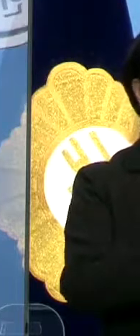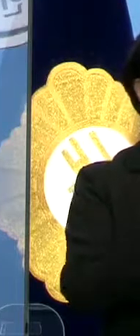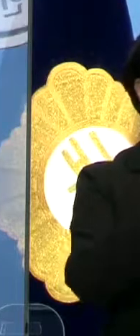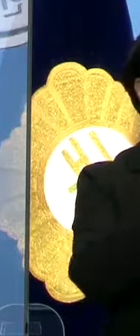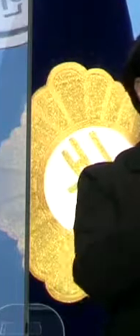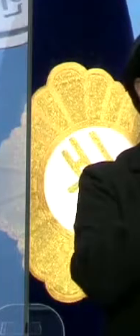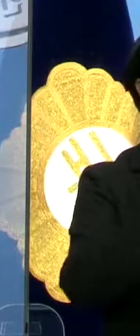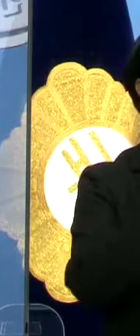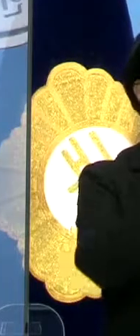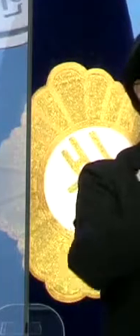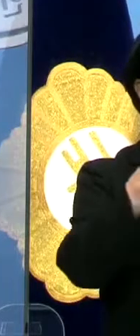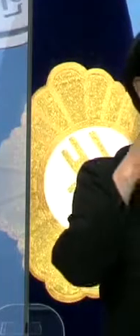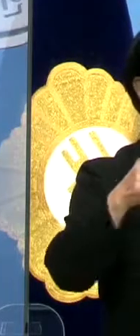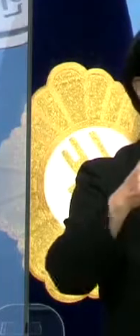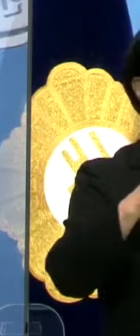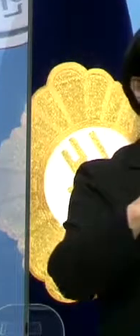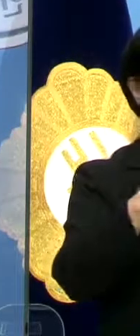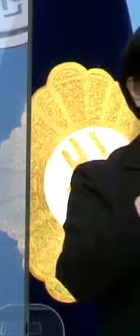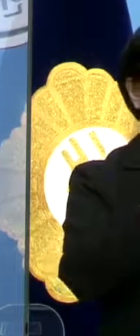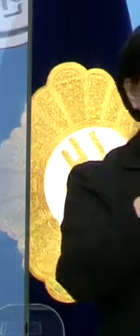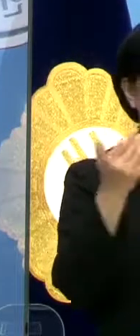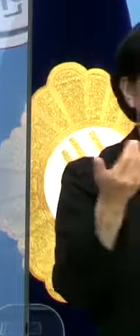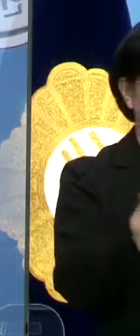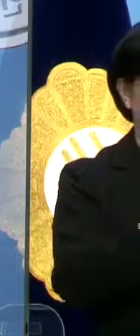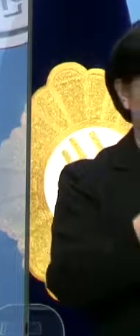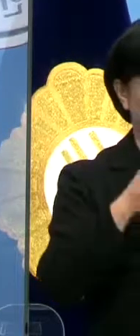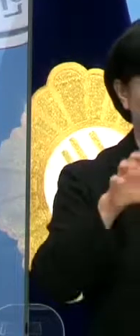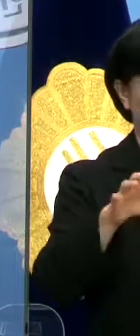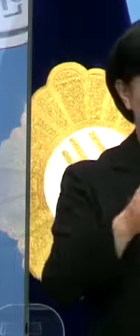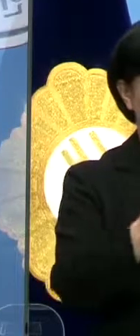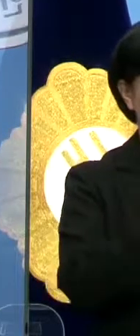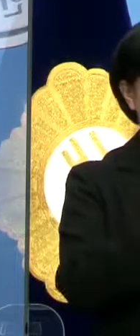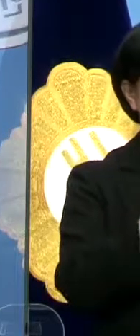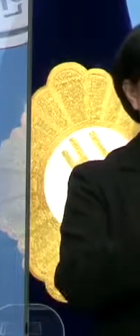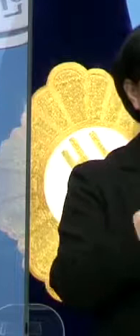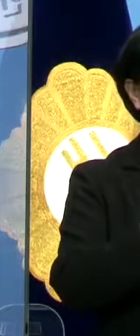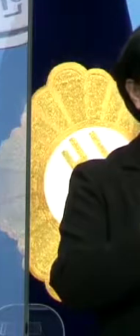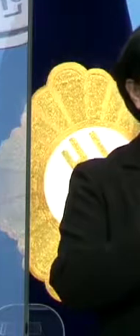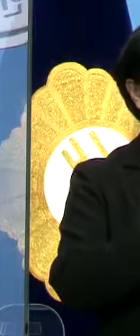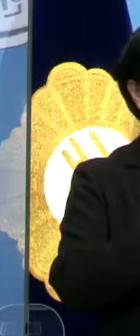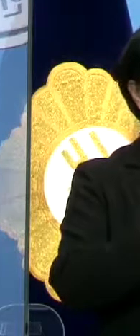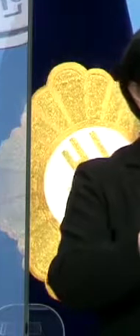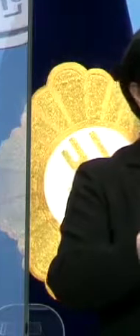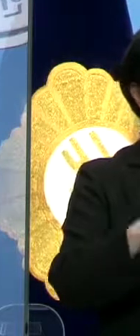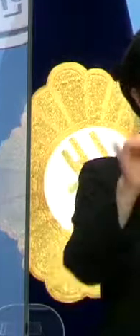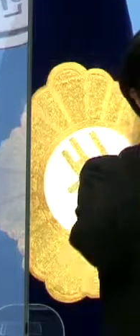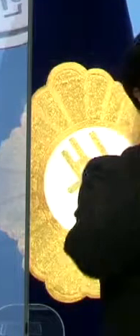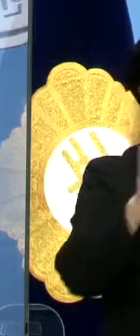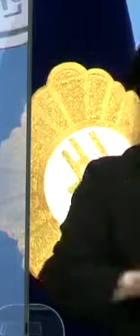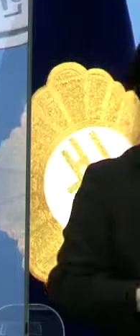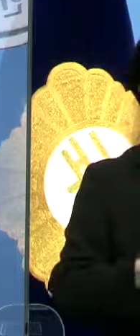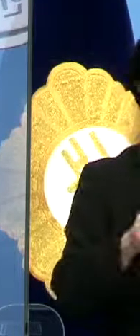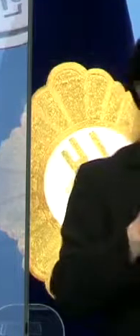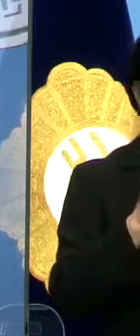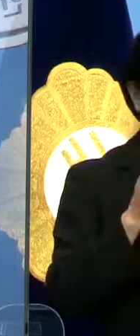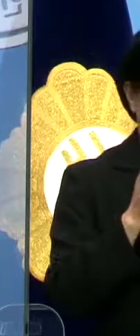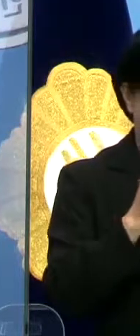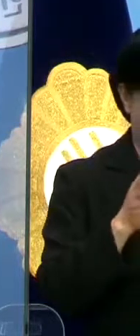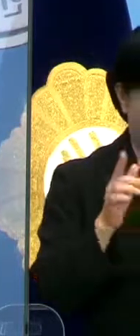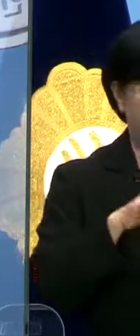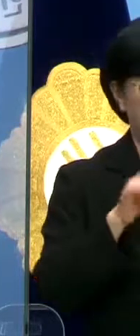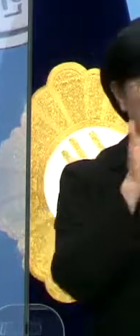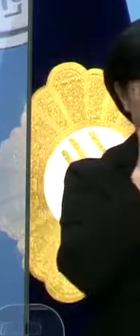용산은 죽어 양극화의 도시이기도 합니다 용상 참 잘하는 비극의 2시 전국 최대 규모의 동자동 쪽방 존을 보고 있는